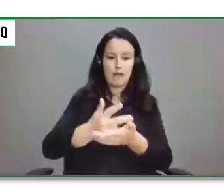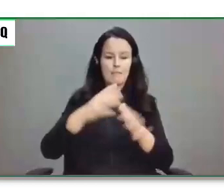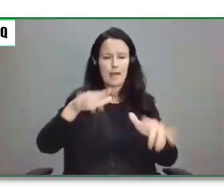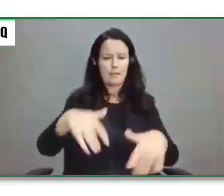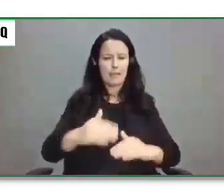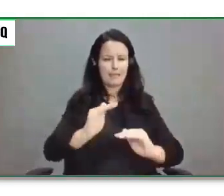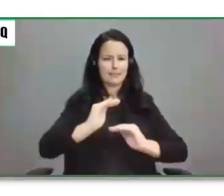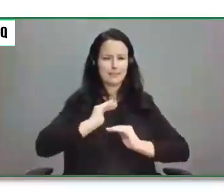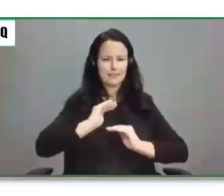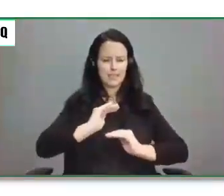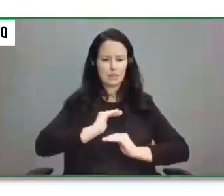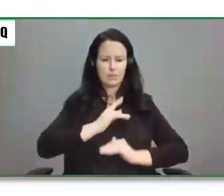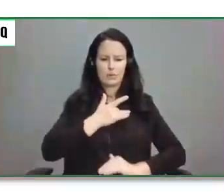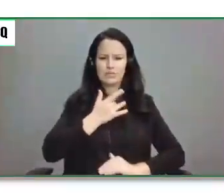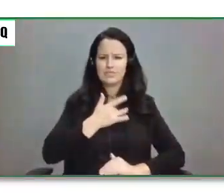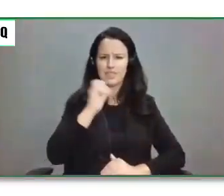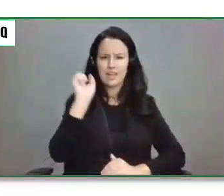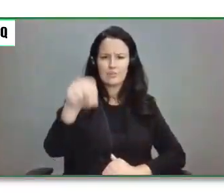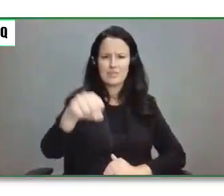sécurité.